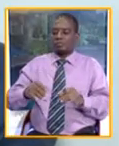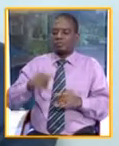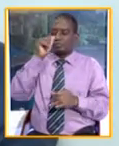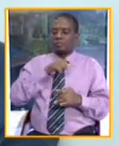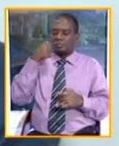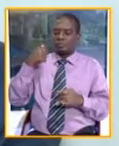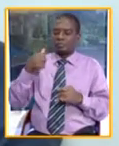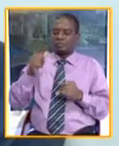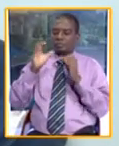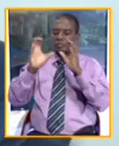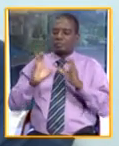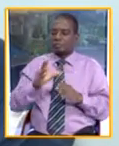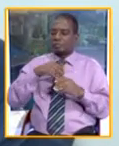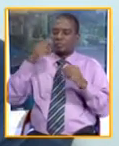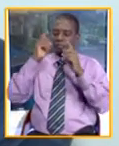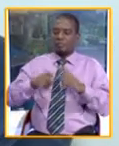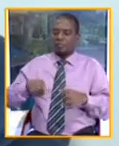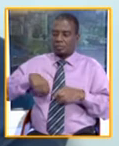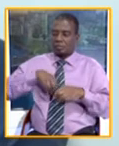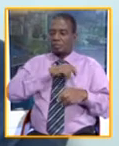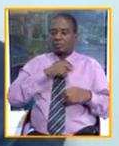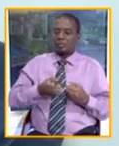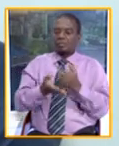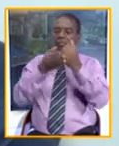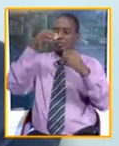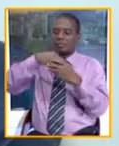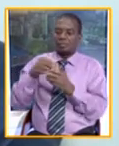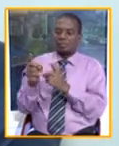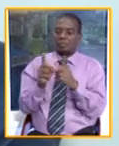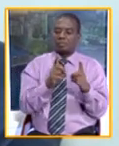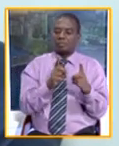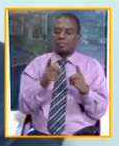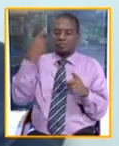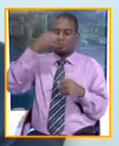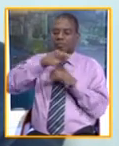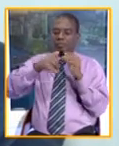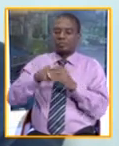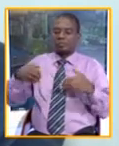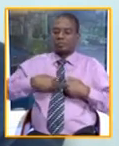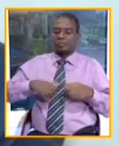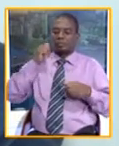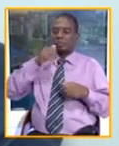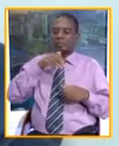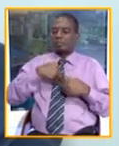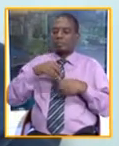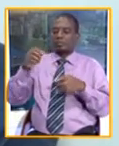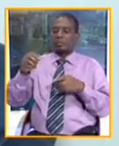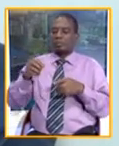citoyennes ont décidé de nous accompagner dans ce dispositif pour que toutes les jeunes filles aient au moins un